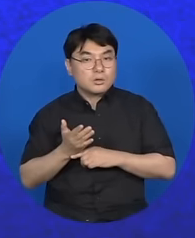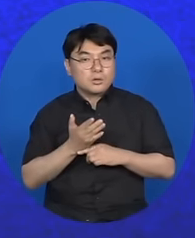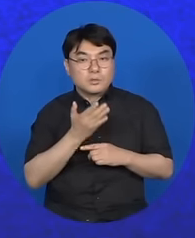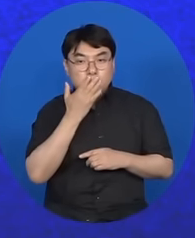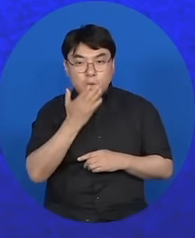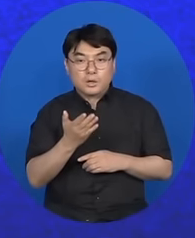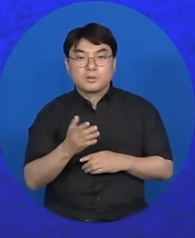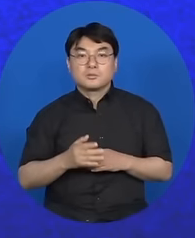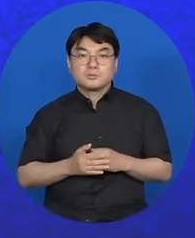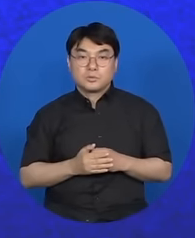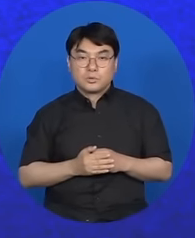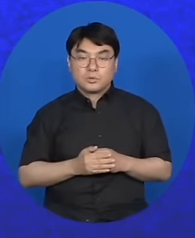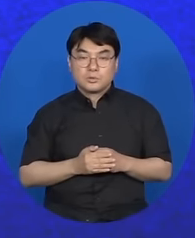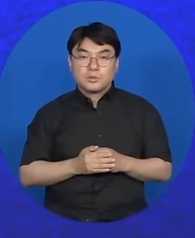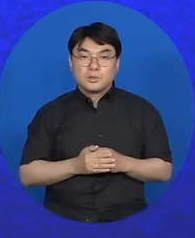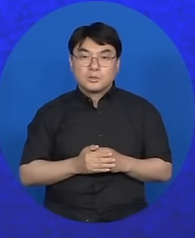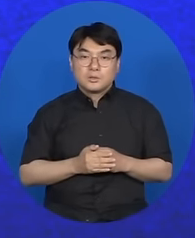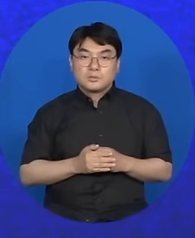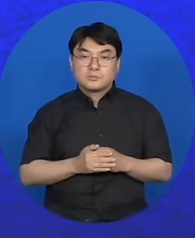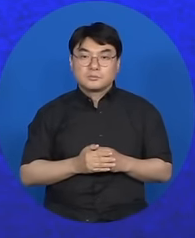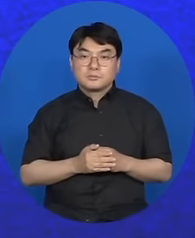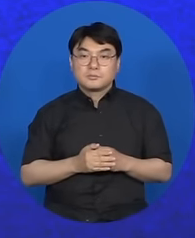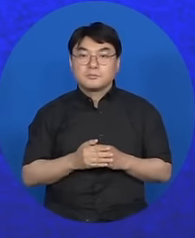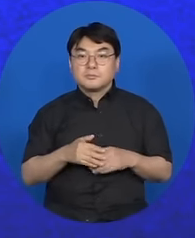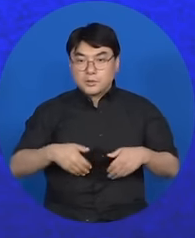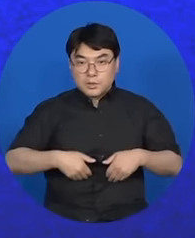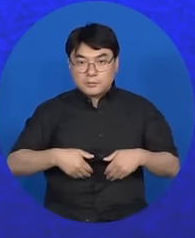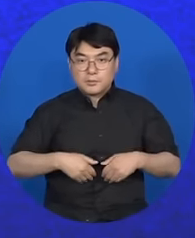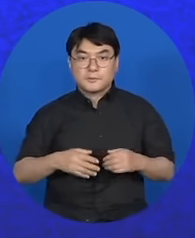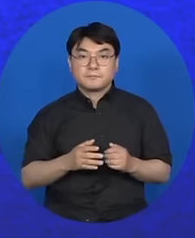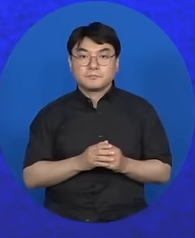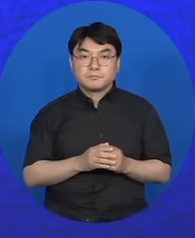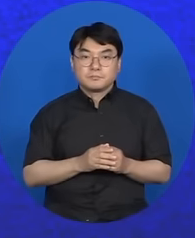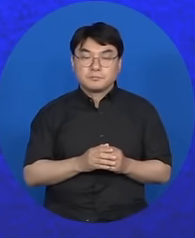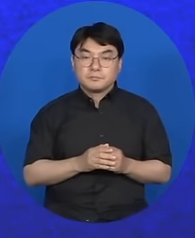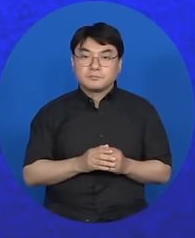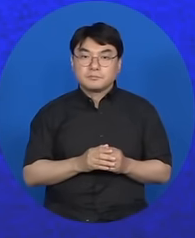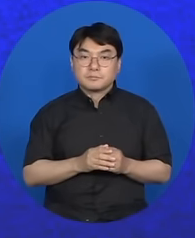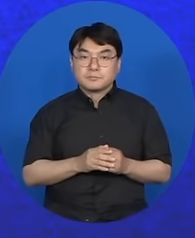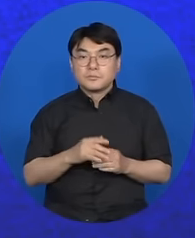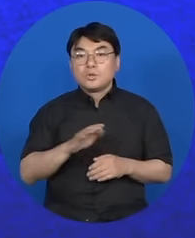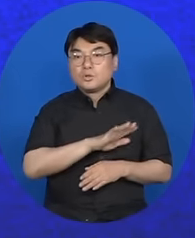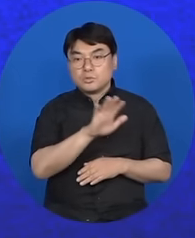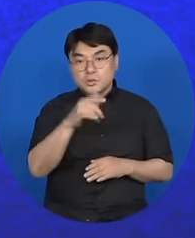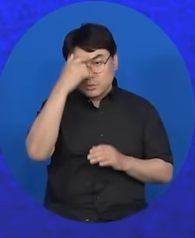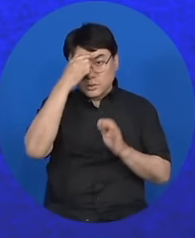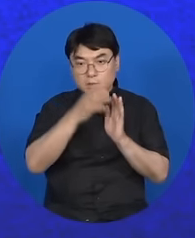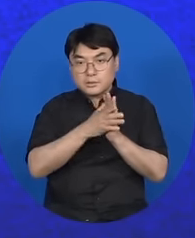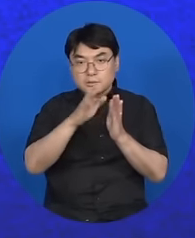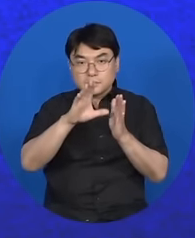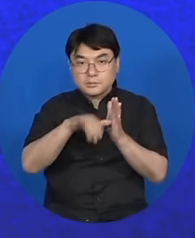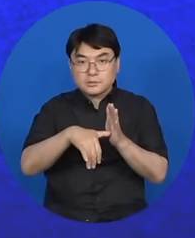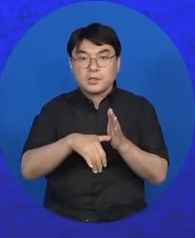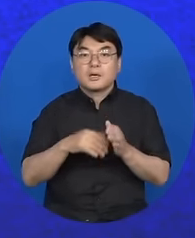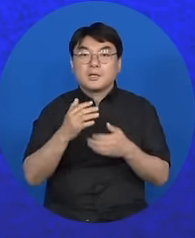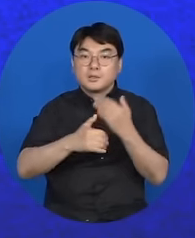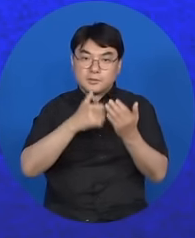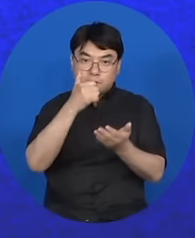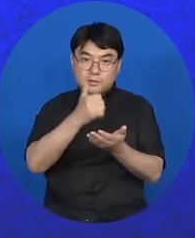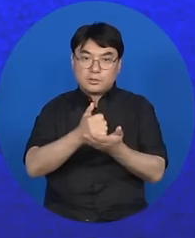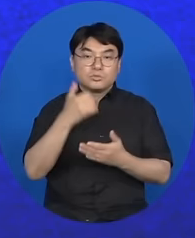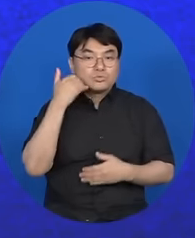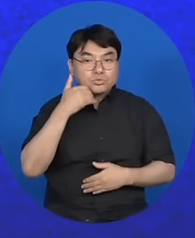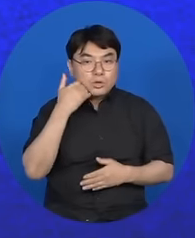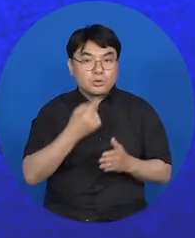디아스포라, 이 사람들을 놓칠 때가 얼마나 많은지 몰라요. 그래서 우리가 기도할 때에 하나님께서 우리를